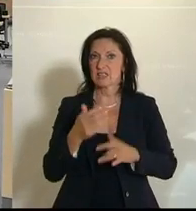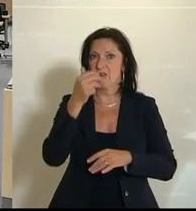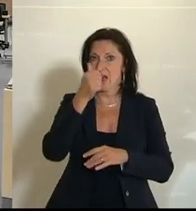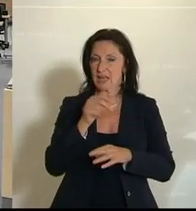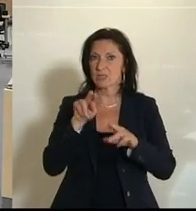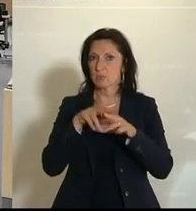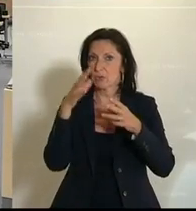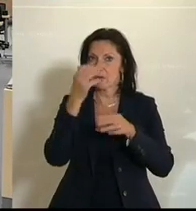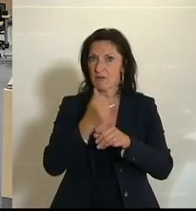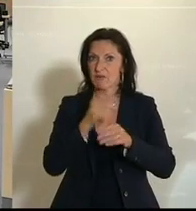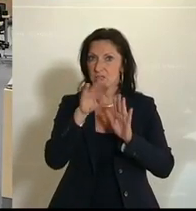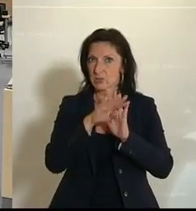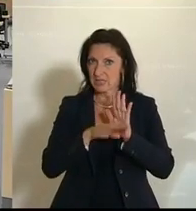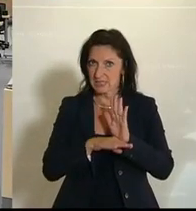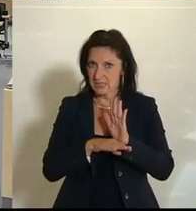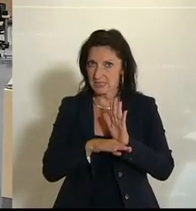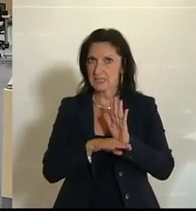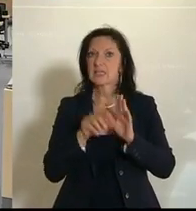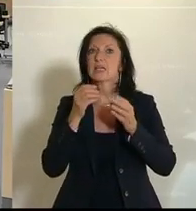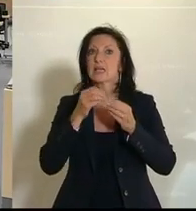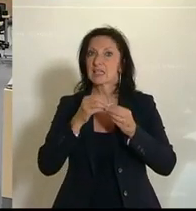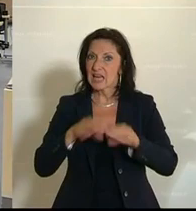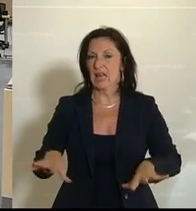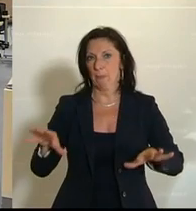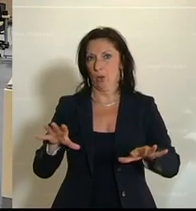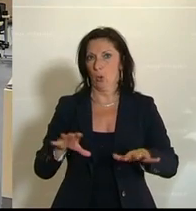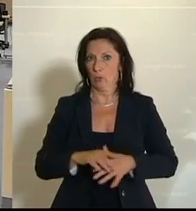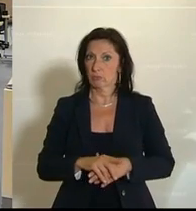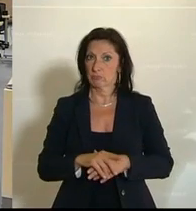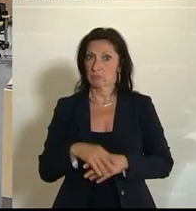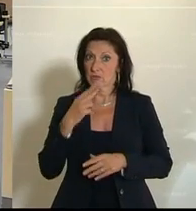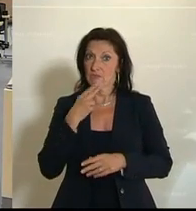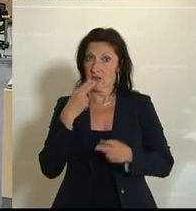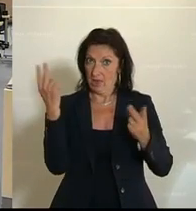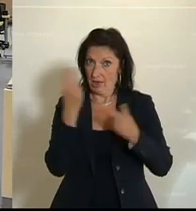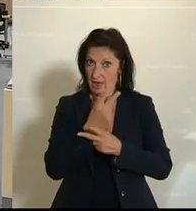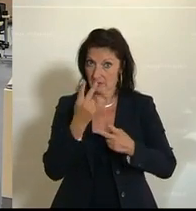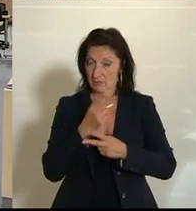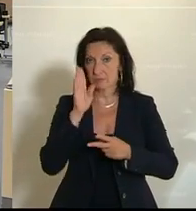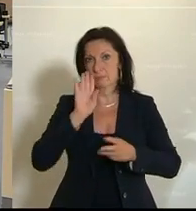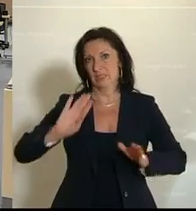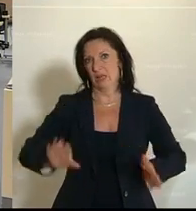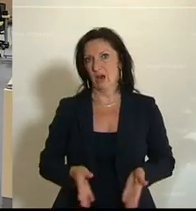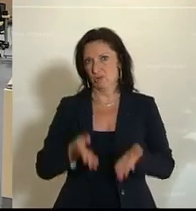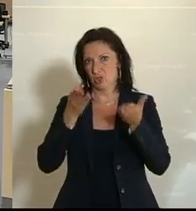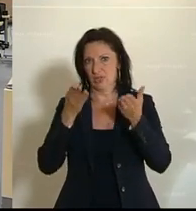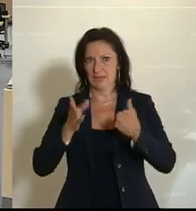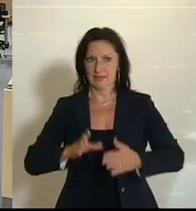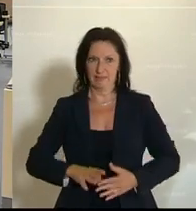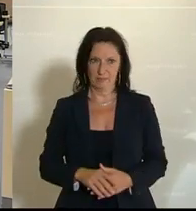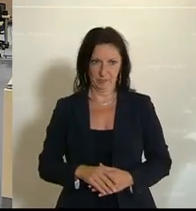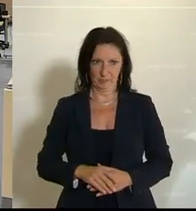Bundesverfassungsgesetz die Genehmigung zu erteilen. Wer sich dafür ausspricht, den bitte ich um ein entsprechendes